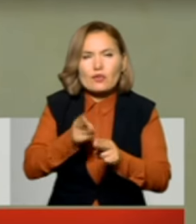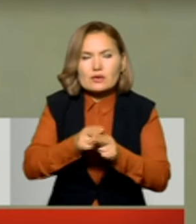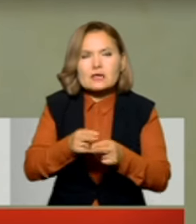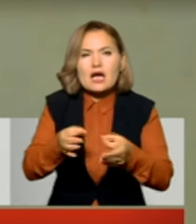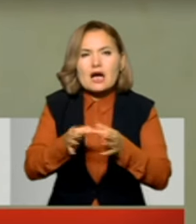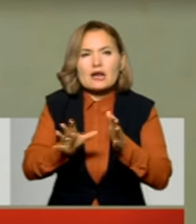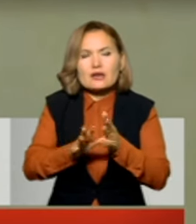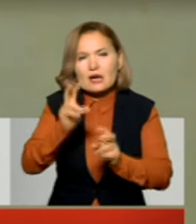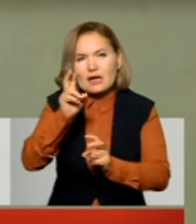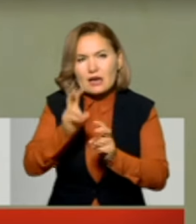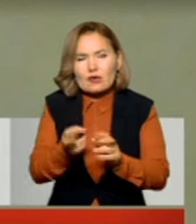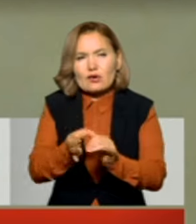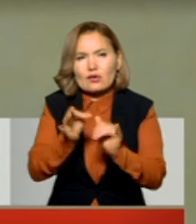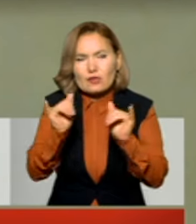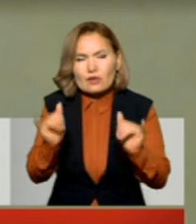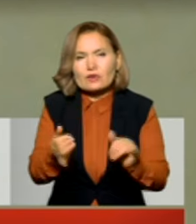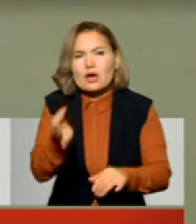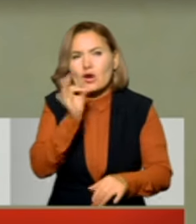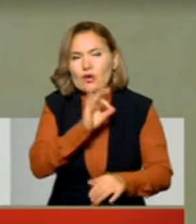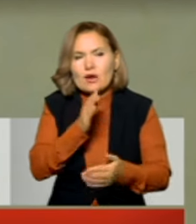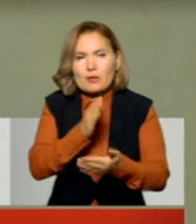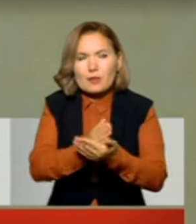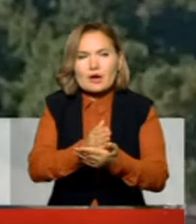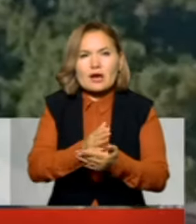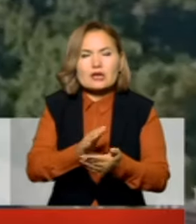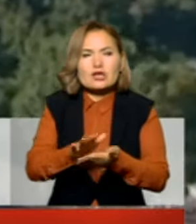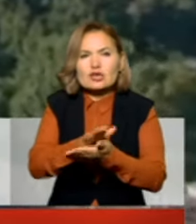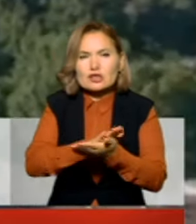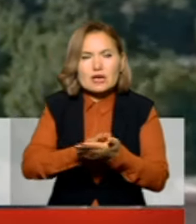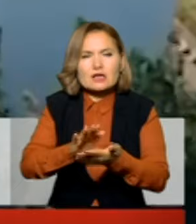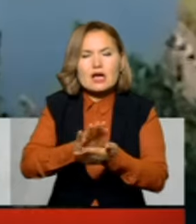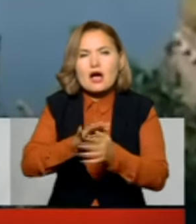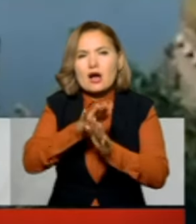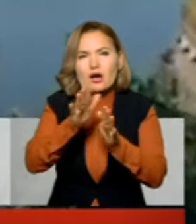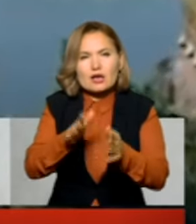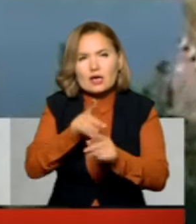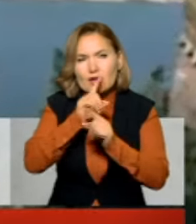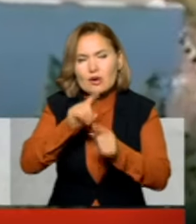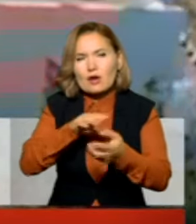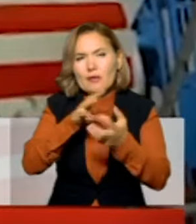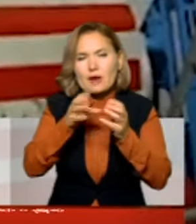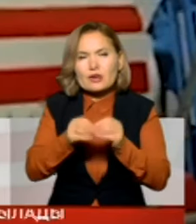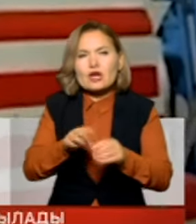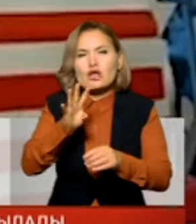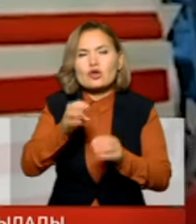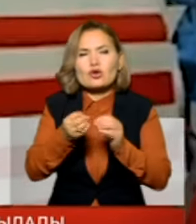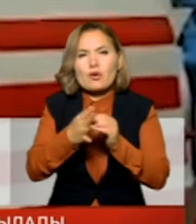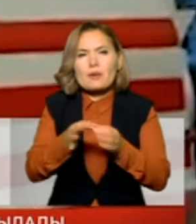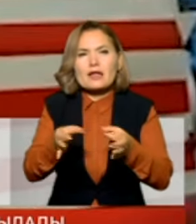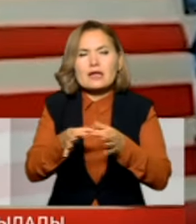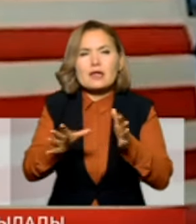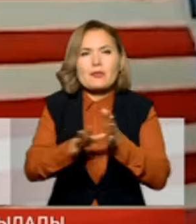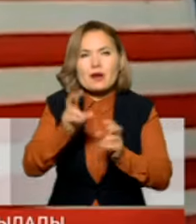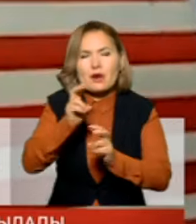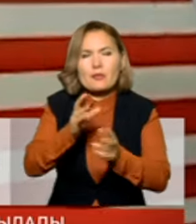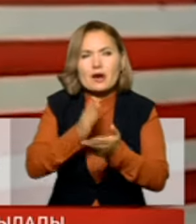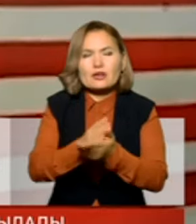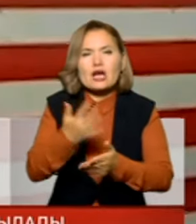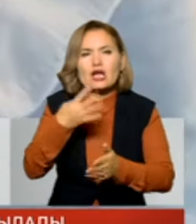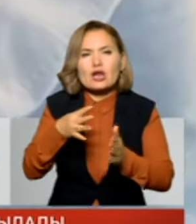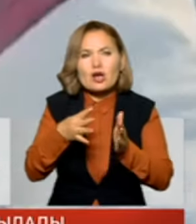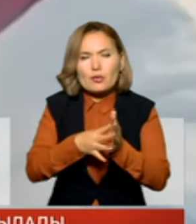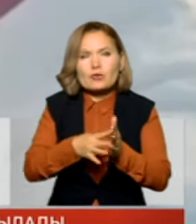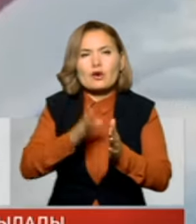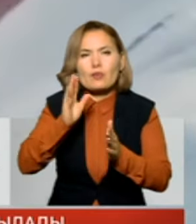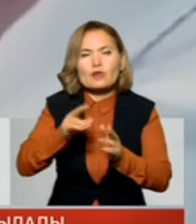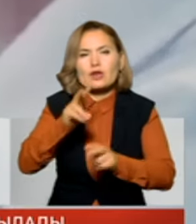келесі отындары. Сондықтан ол жерде қалдық қалмайды. Қазір әлемде 415 атом электр станциясы жұмыс істеп тұр, тағы 59-ы